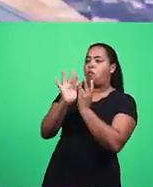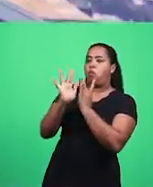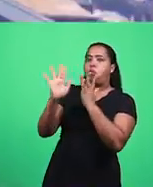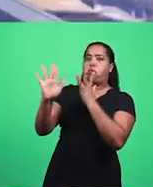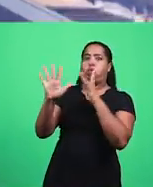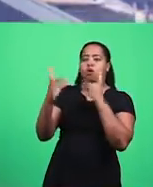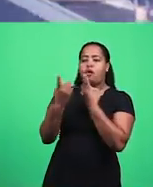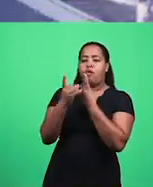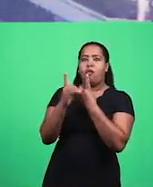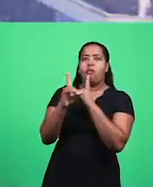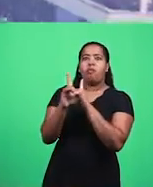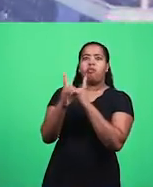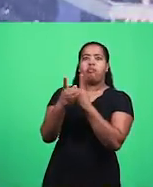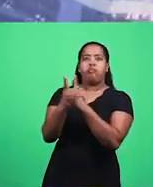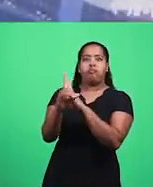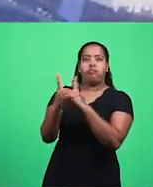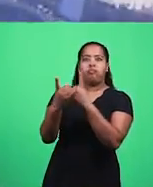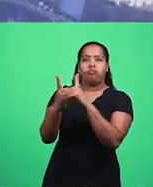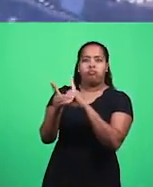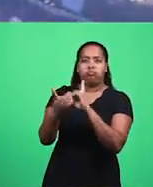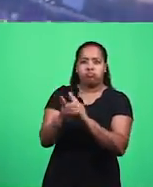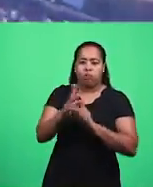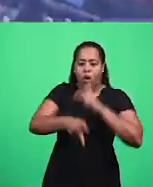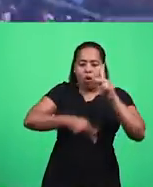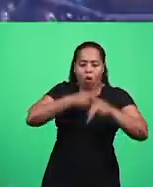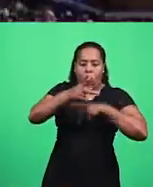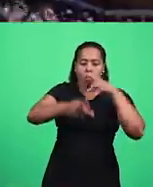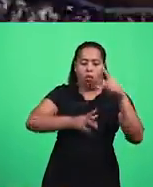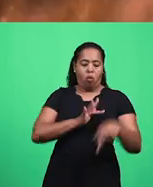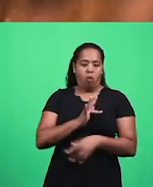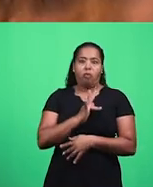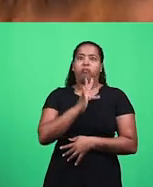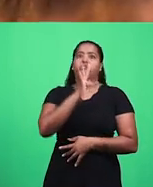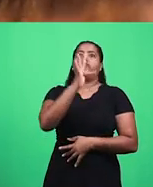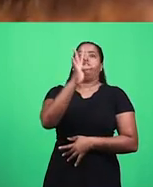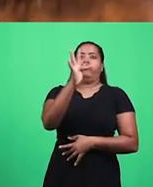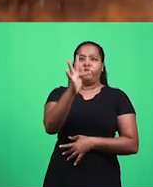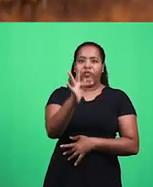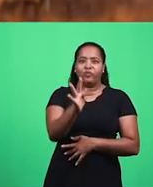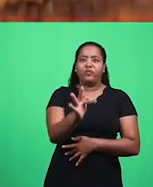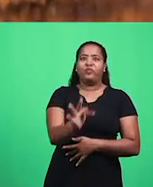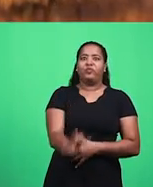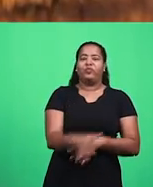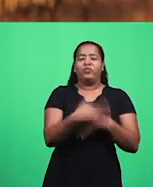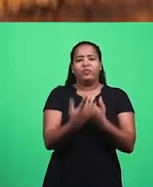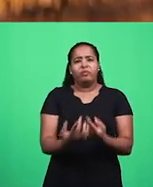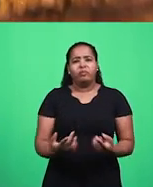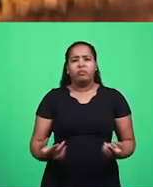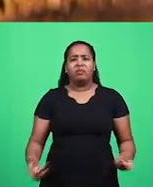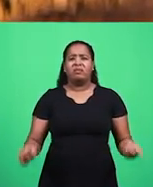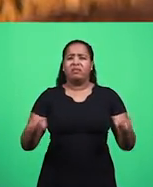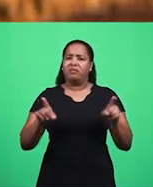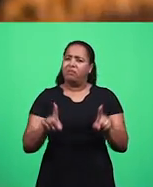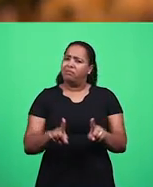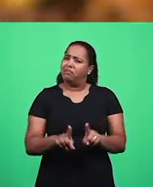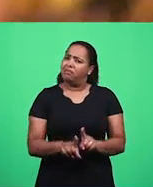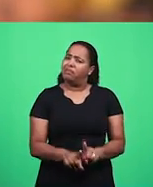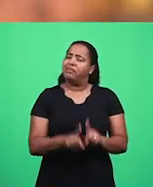И вместе с Ним шли Его ученики и фарисеи.